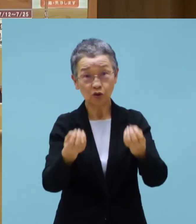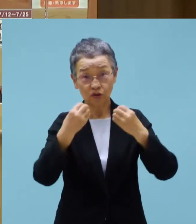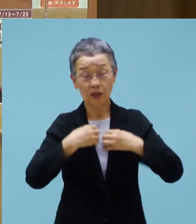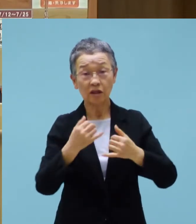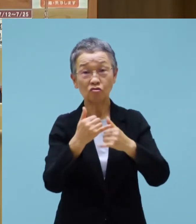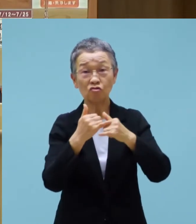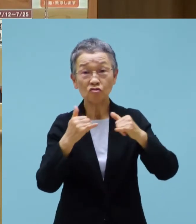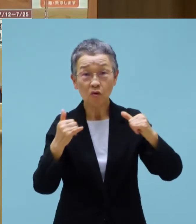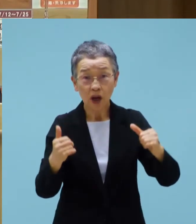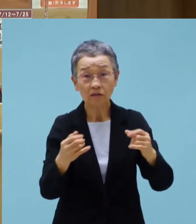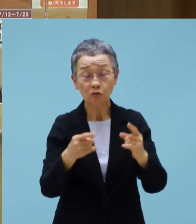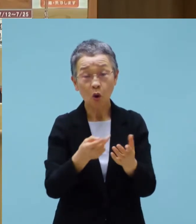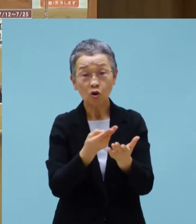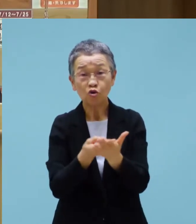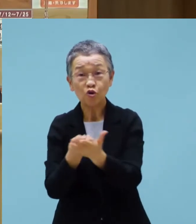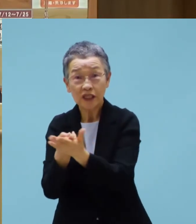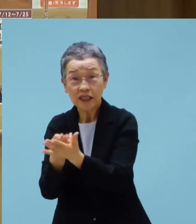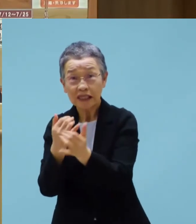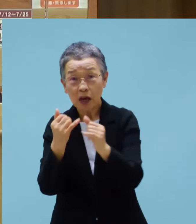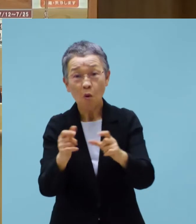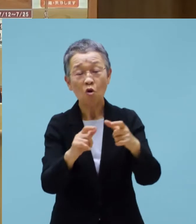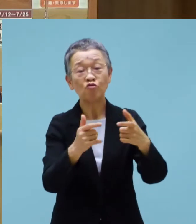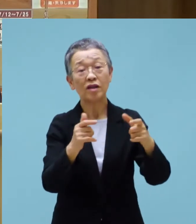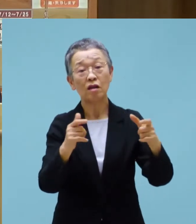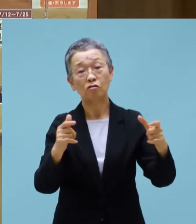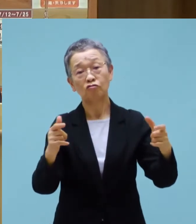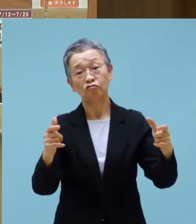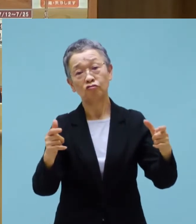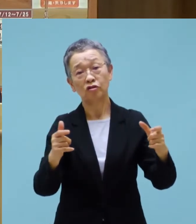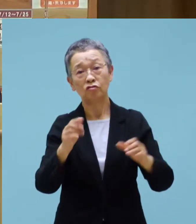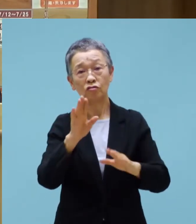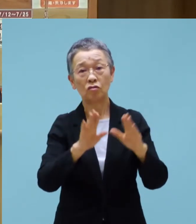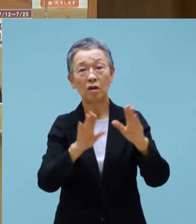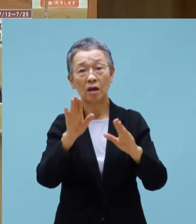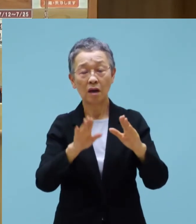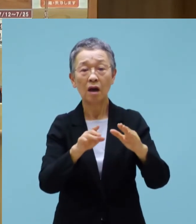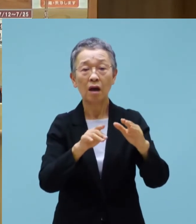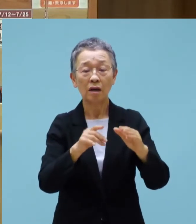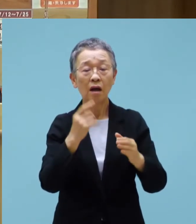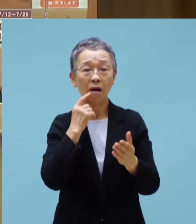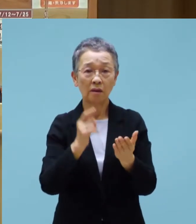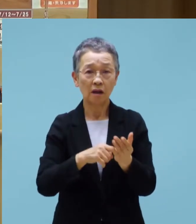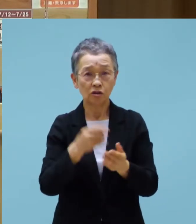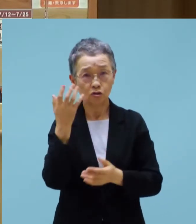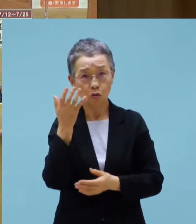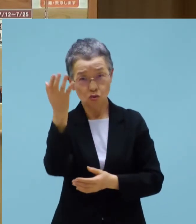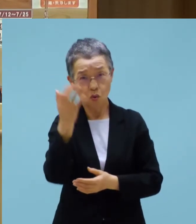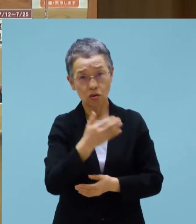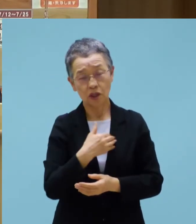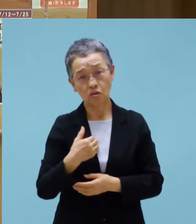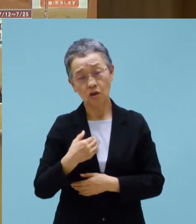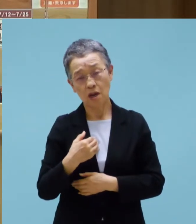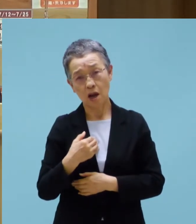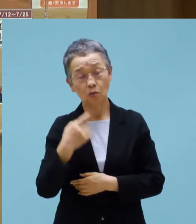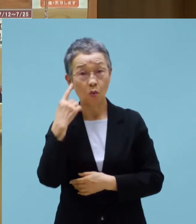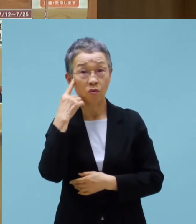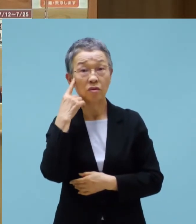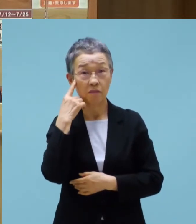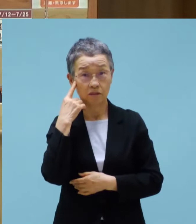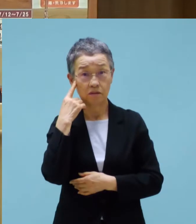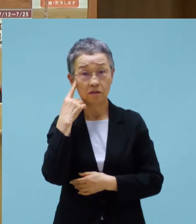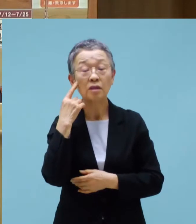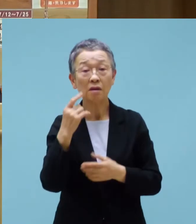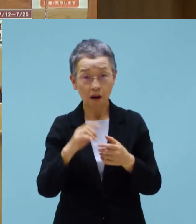として入院者の割合は増えてくるということが容易に想像できるということです。なので、ステージ